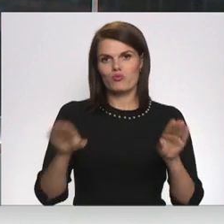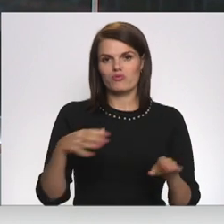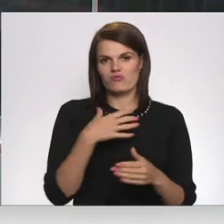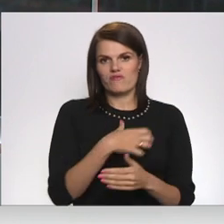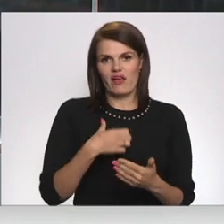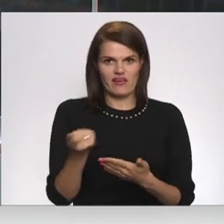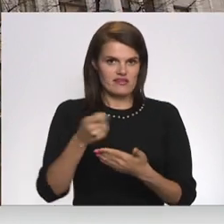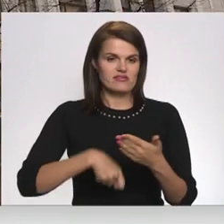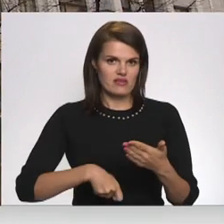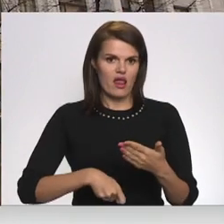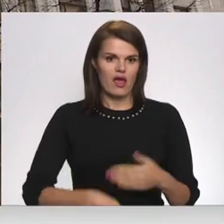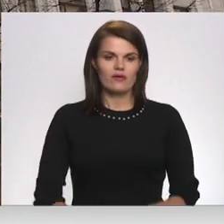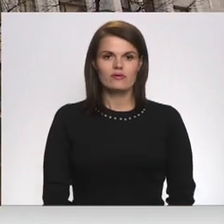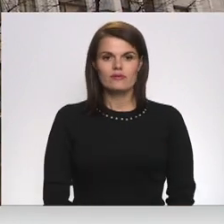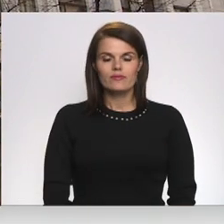Freidenfelds.